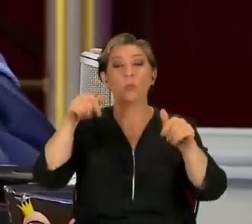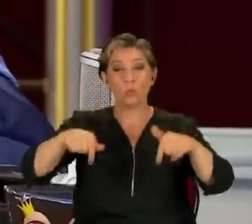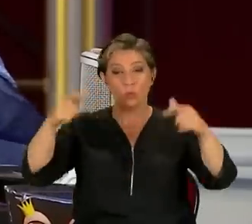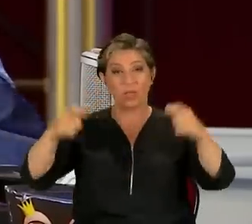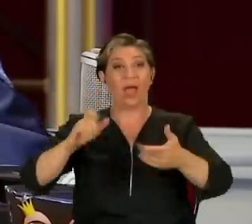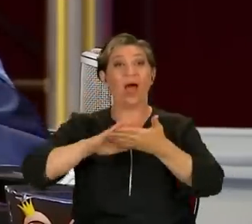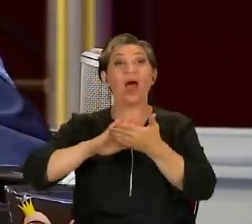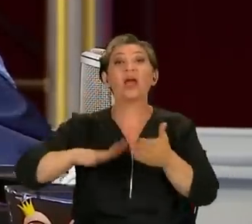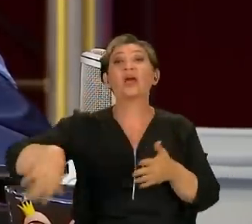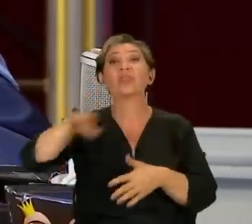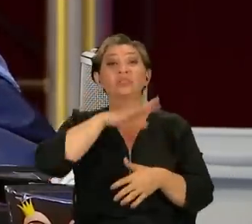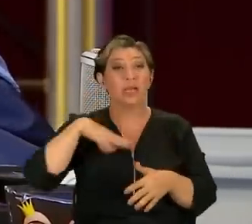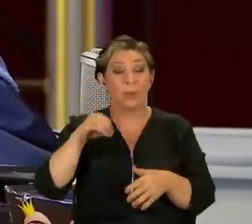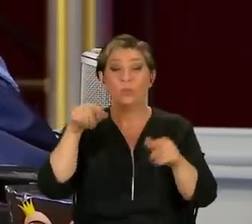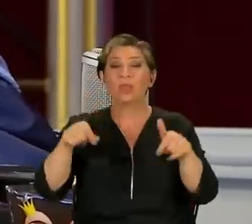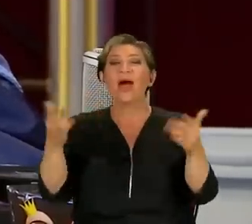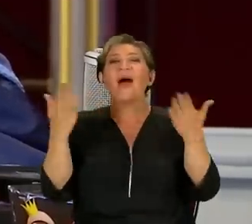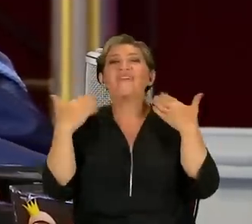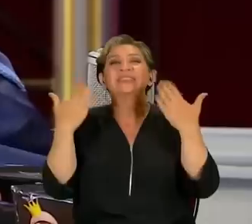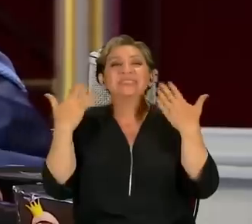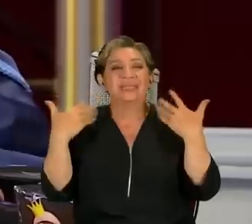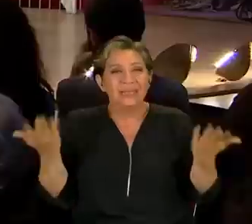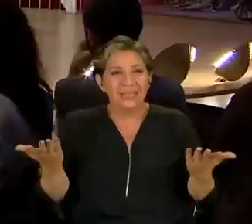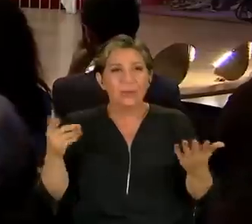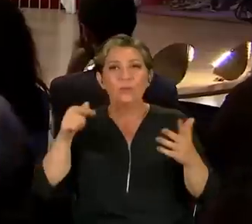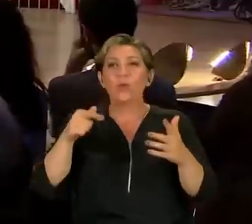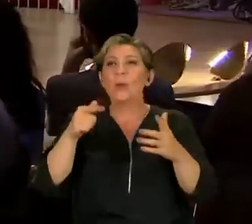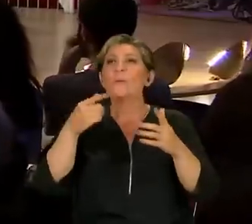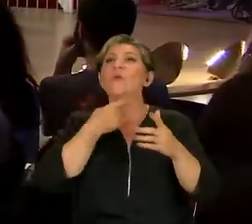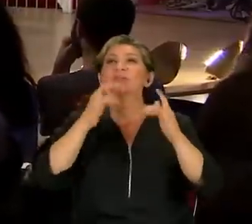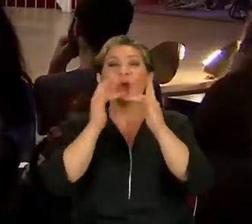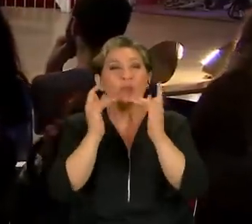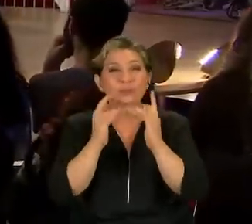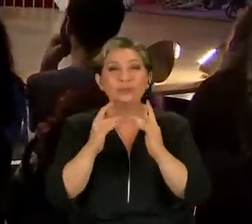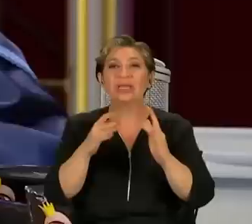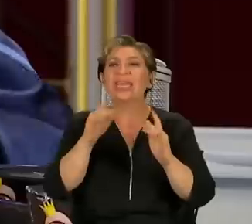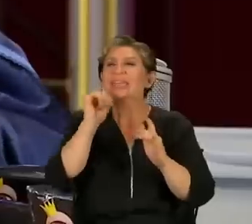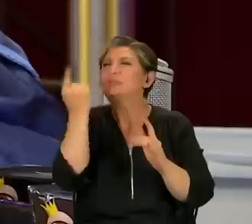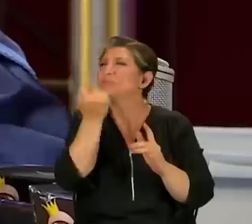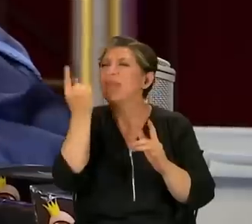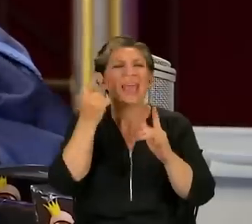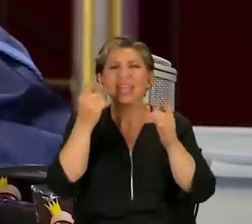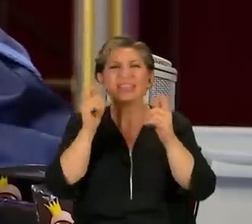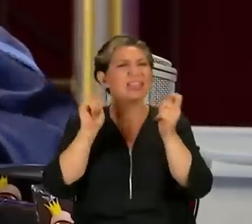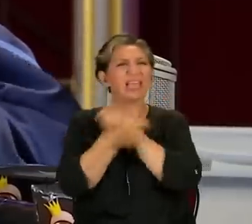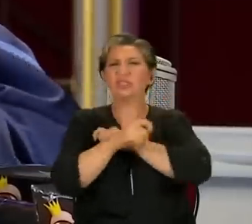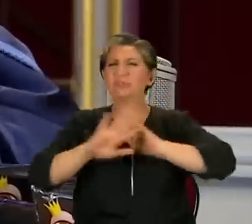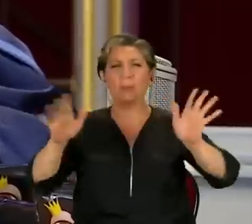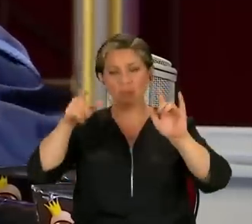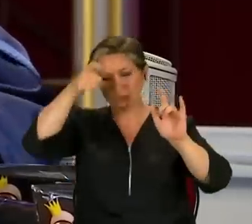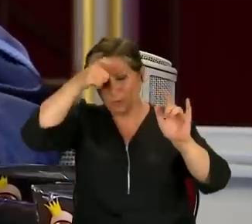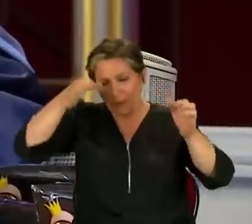Buradaki arkadaşlarımı, buranın havasını, Boğaz Köprüsü'nü hiçbir yerini, hiçbir şeye